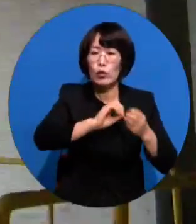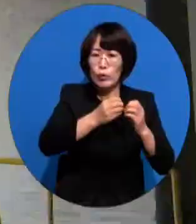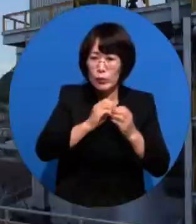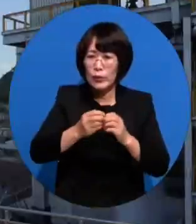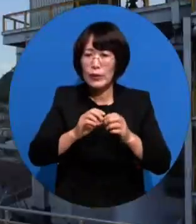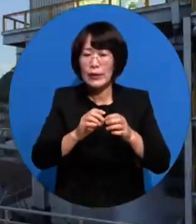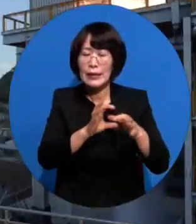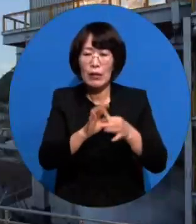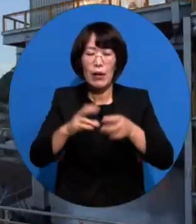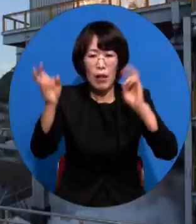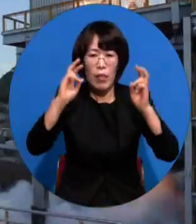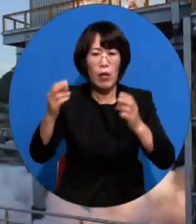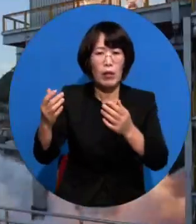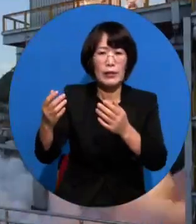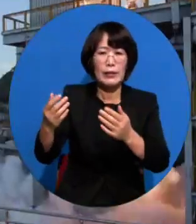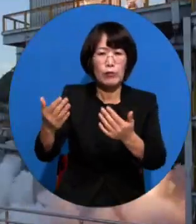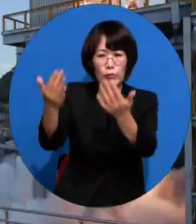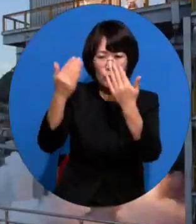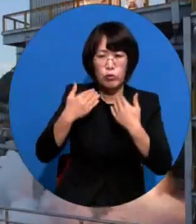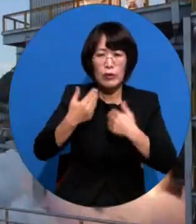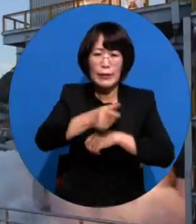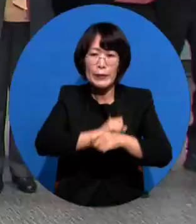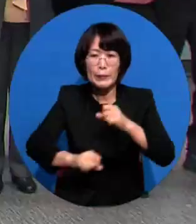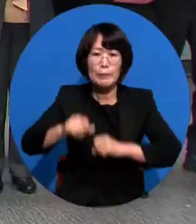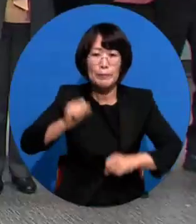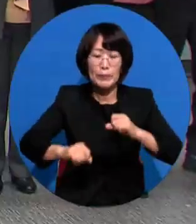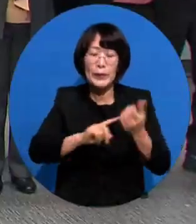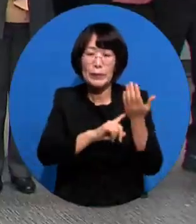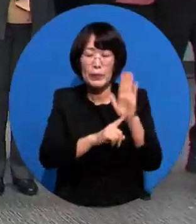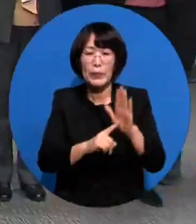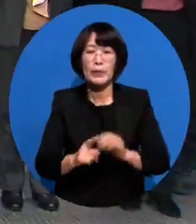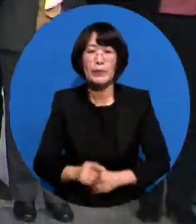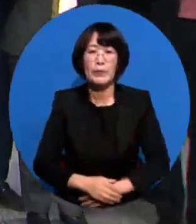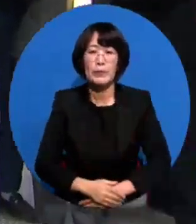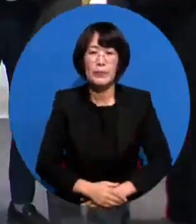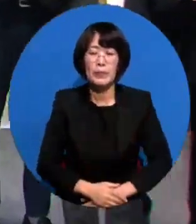연관 기업 유치에 적극 나선다는 계획입니다. MBC 뉴스 최우식입니다.